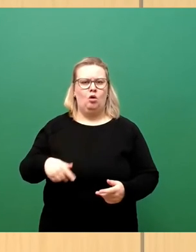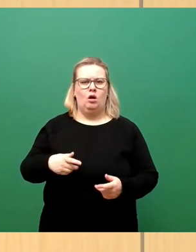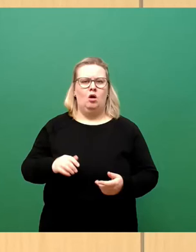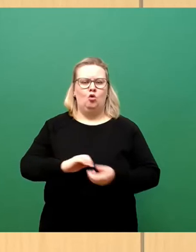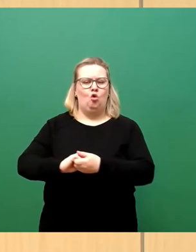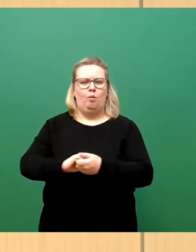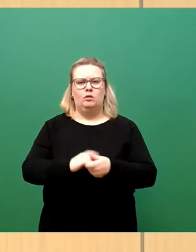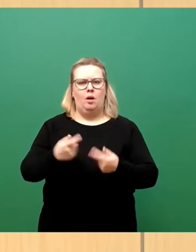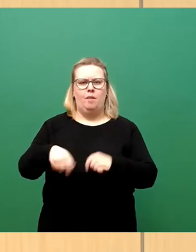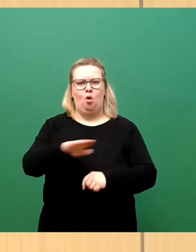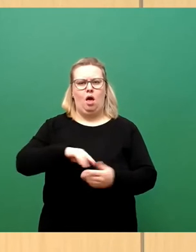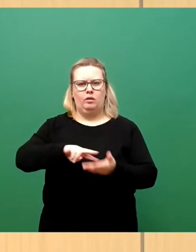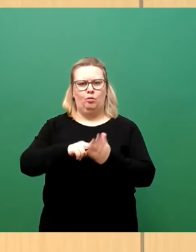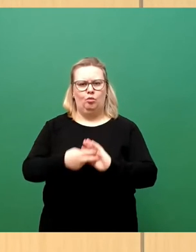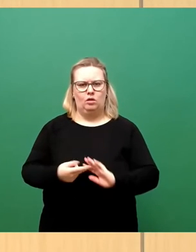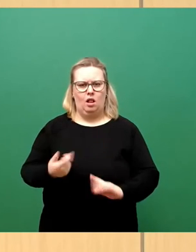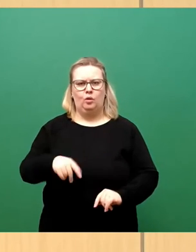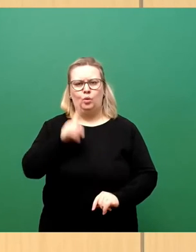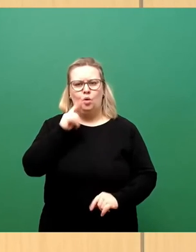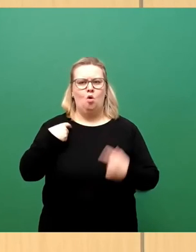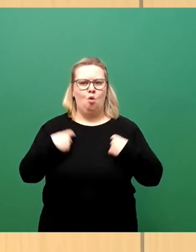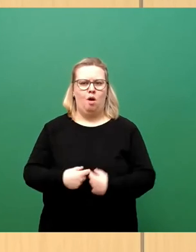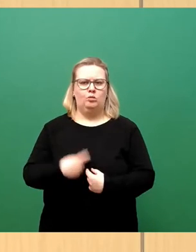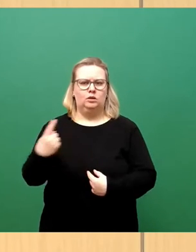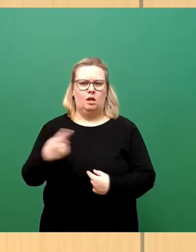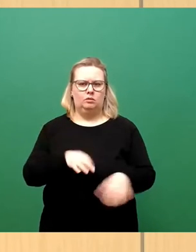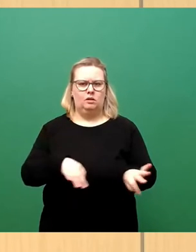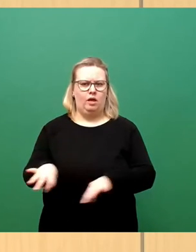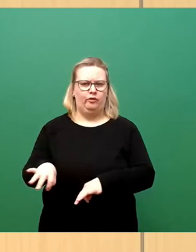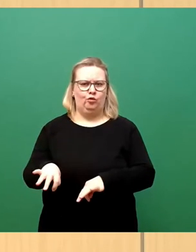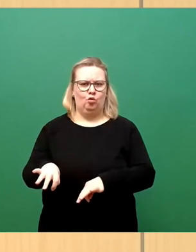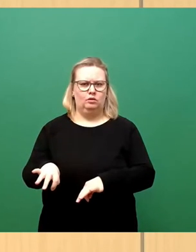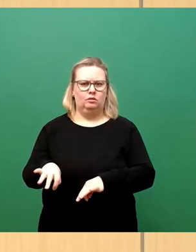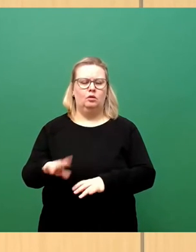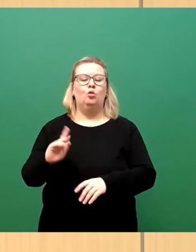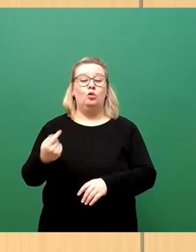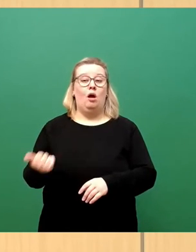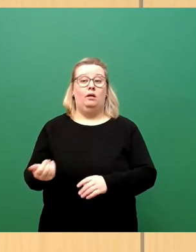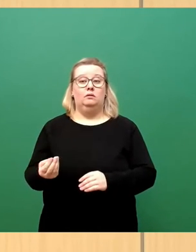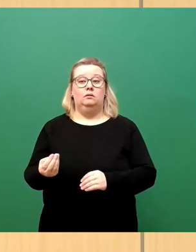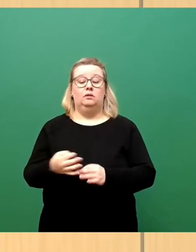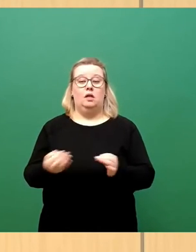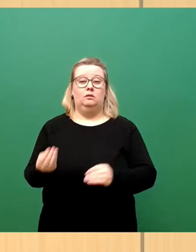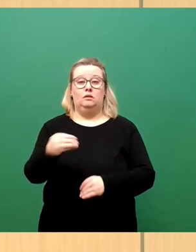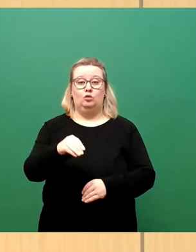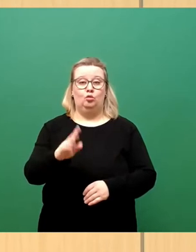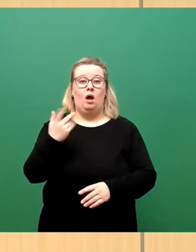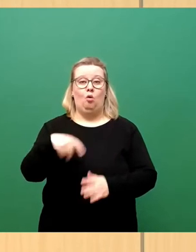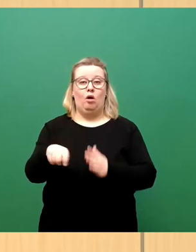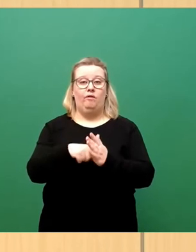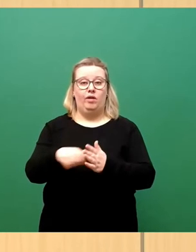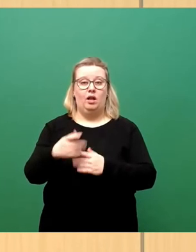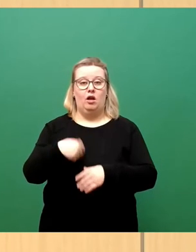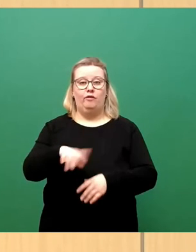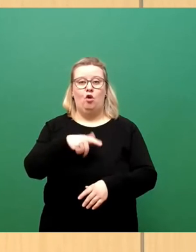Baulandmodells. Sie ist durch den Oberbürgermeister herbeigeführt worden und noch ein Nebensatz, auch die Wählerinnen und Wähler der